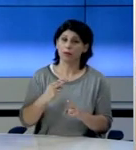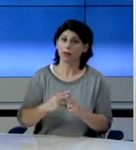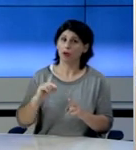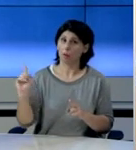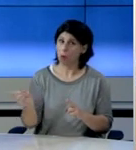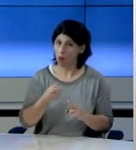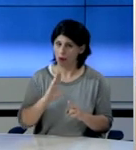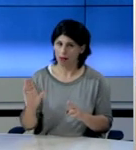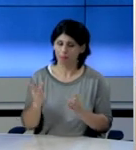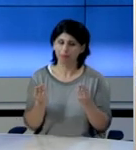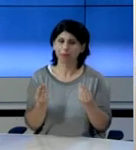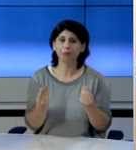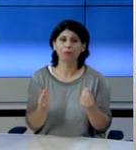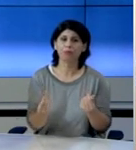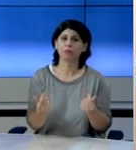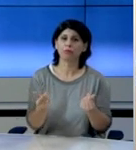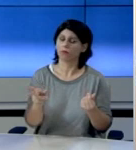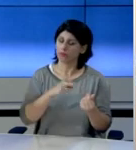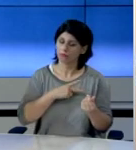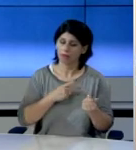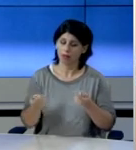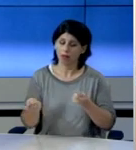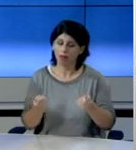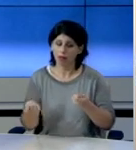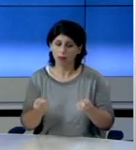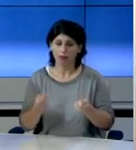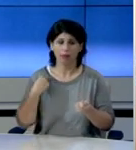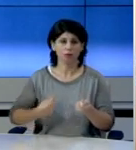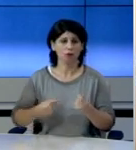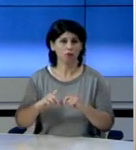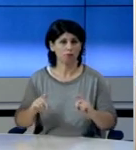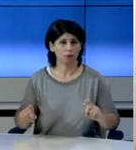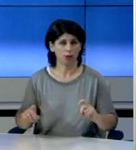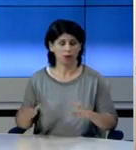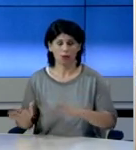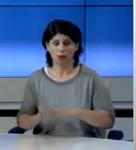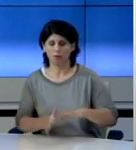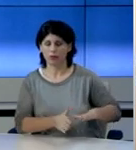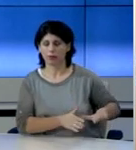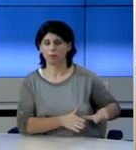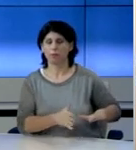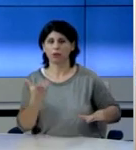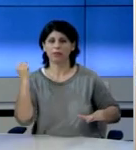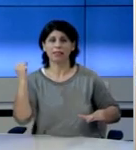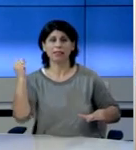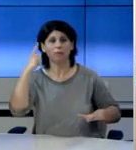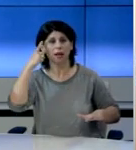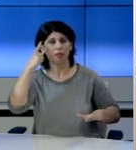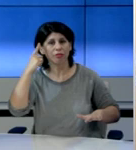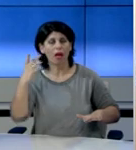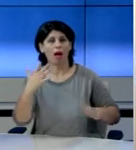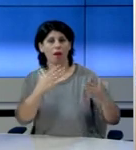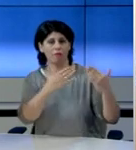την τακτική και ορθολογική διαχείριση των δημοσίων πραγμάτων αφήσαμε πίσω ενισχυμένη την ιδέα της